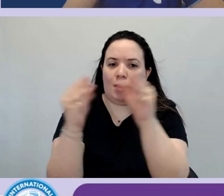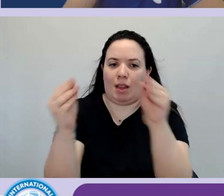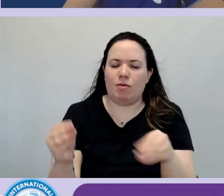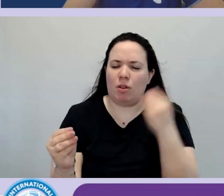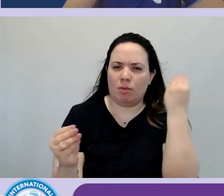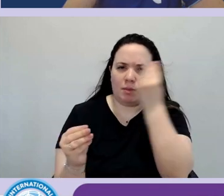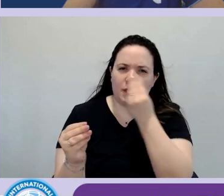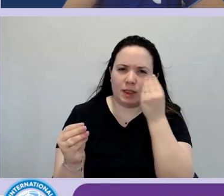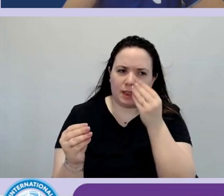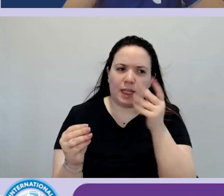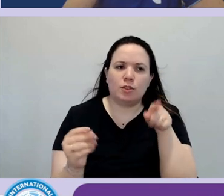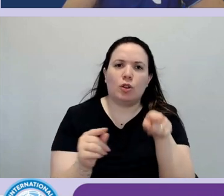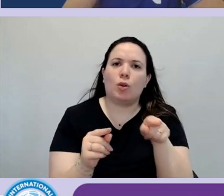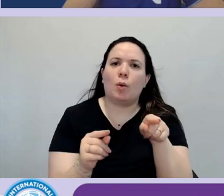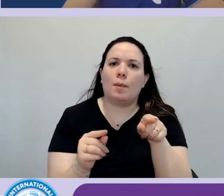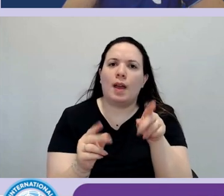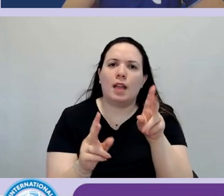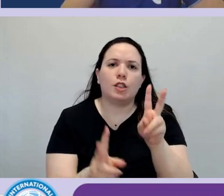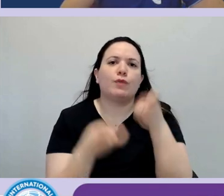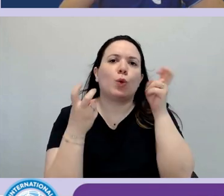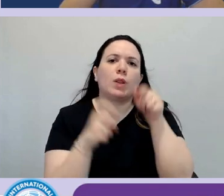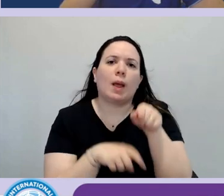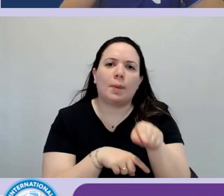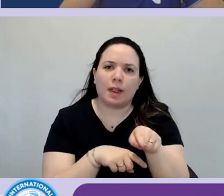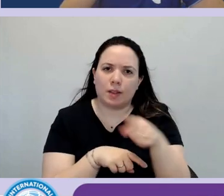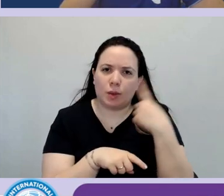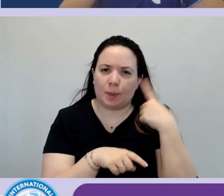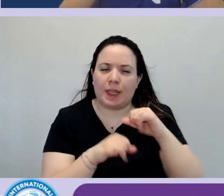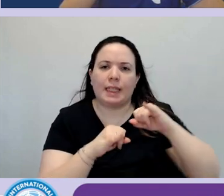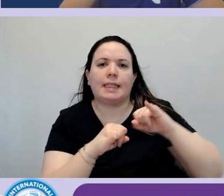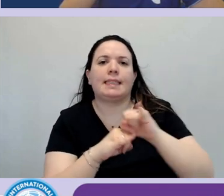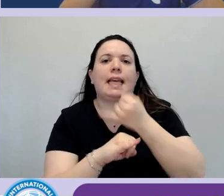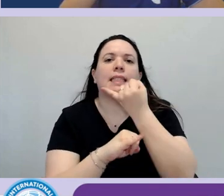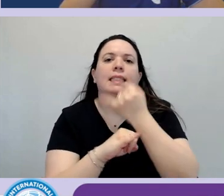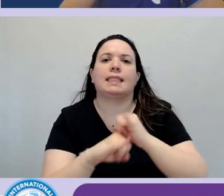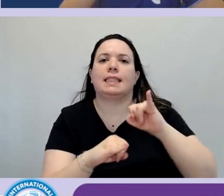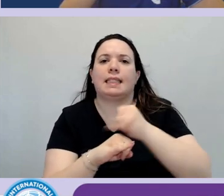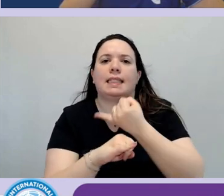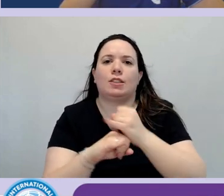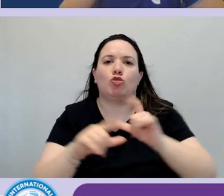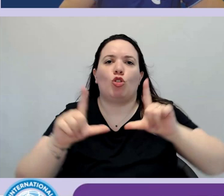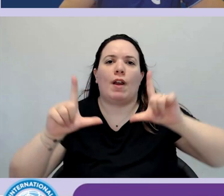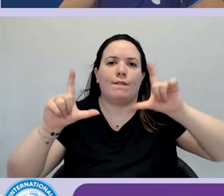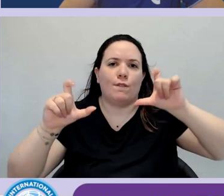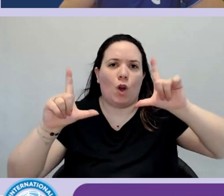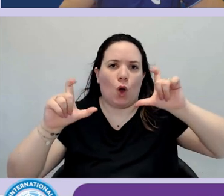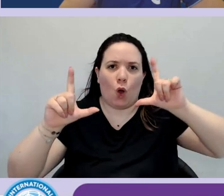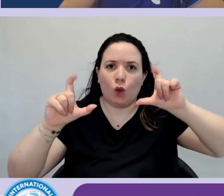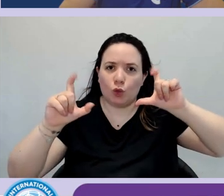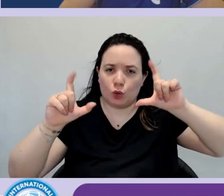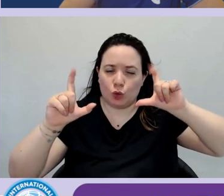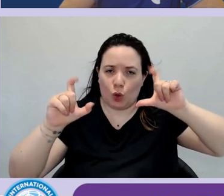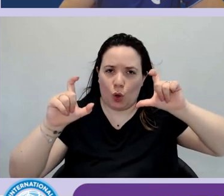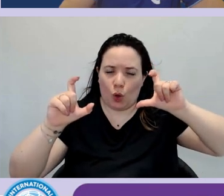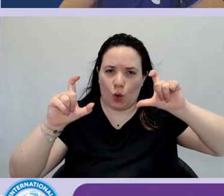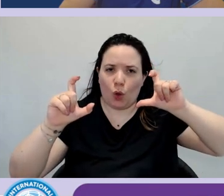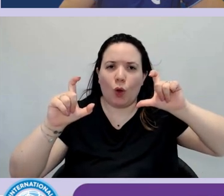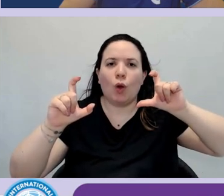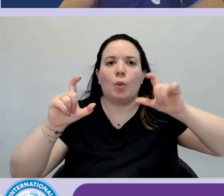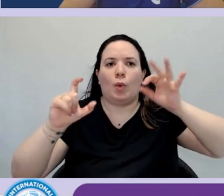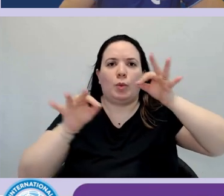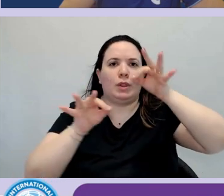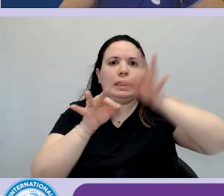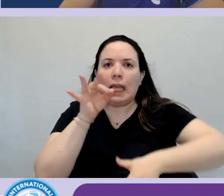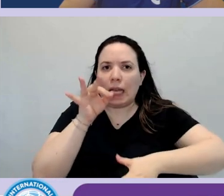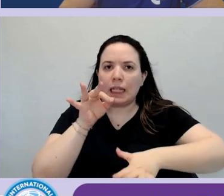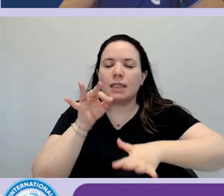di sfruttare questa caratteristica per la descrizione per la descrizione delle foto eh delle foto